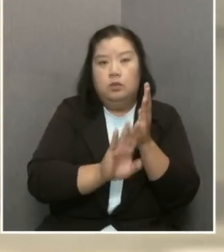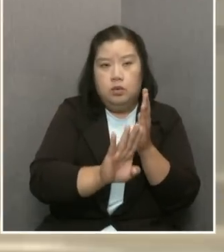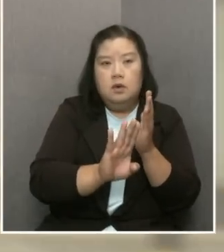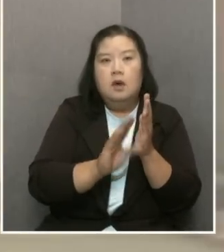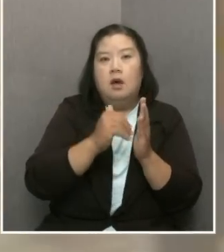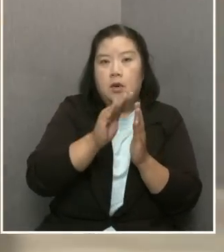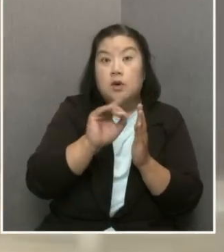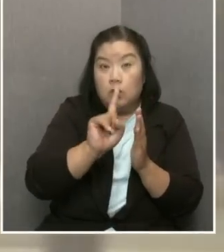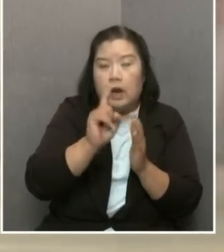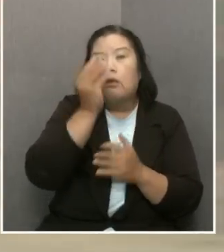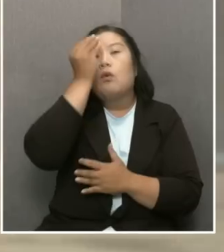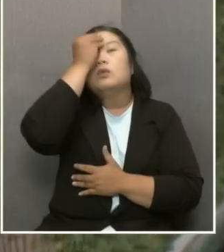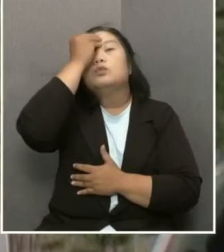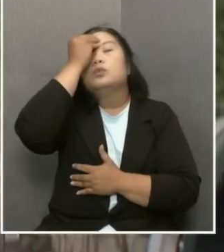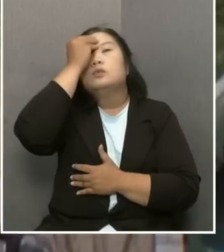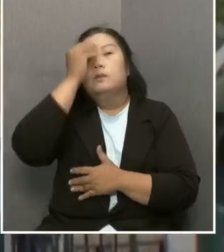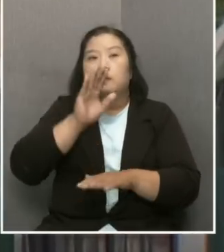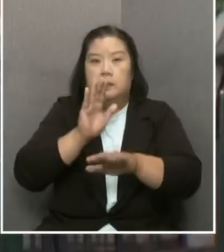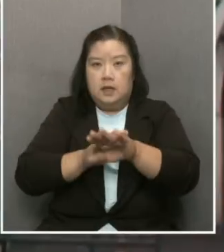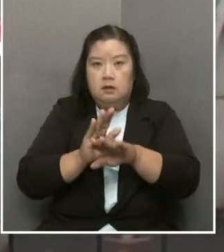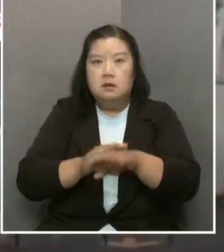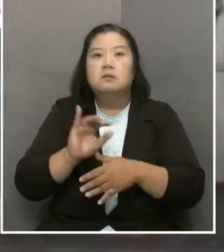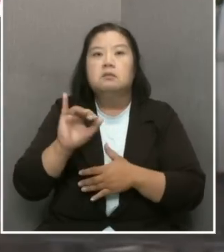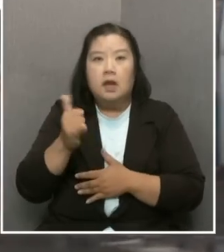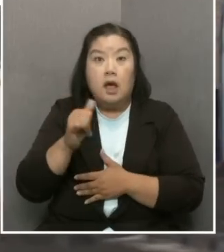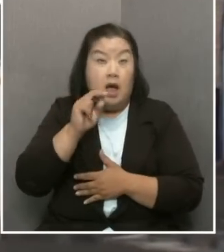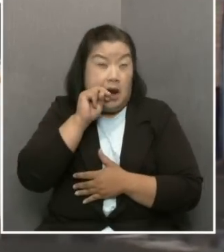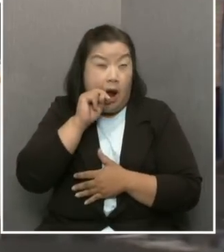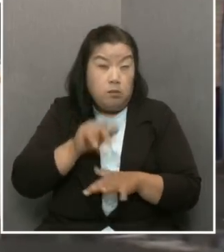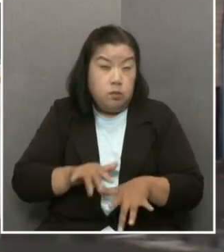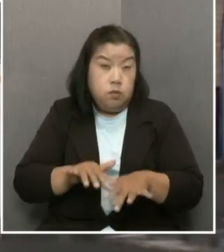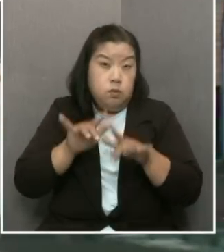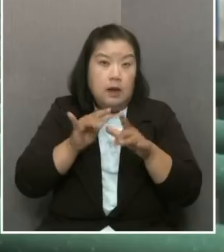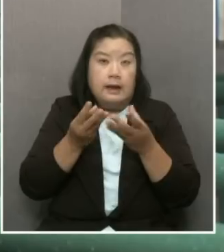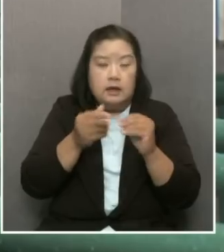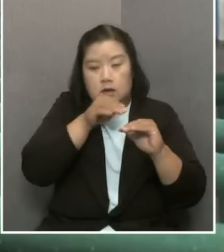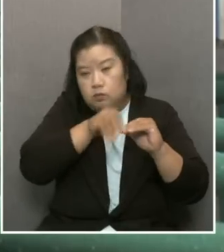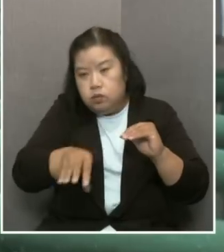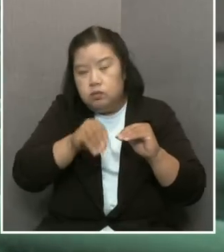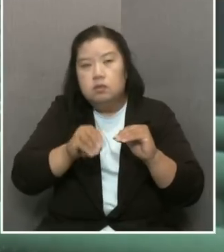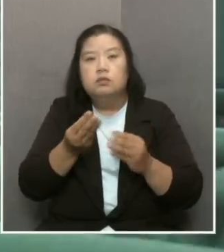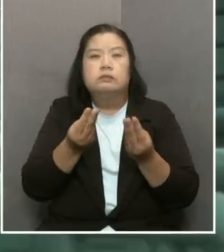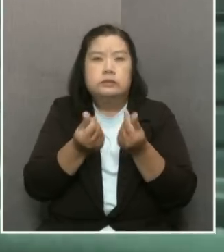าคเหนือของญี่ปุ่นโดยเตือนว่าอาจจะทำให้เกิดน้ำท่วมและดินถล่มได้ค่ะ